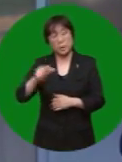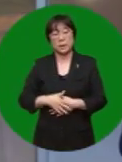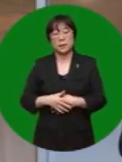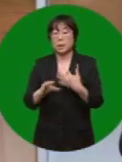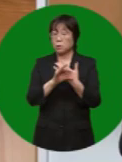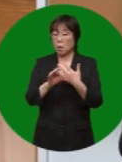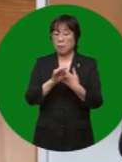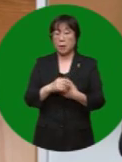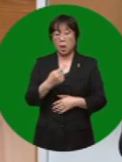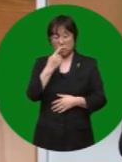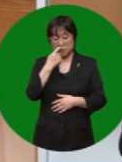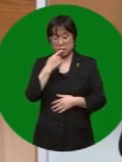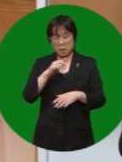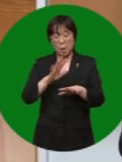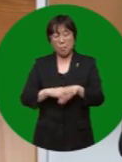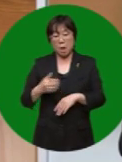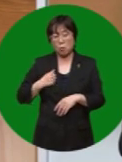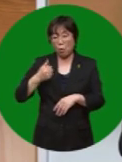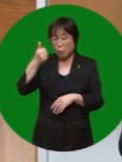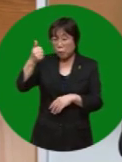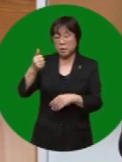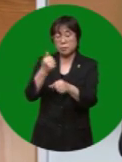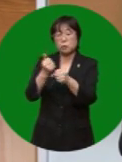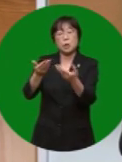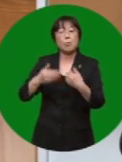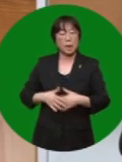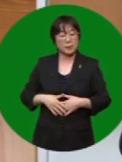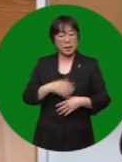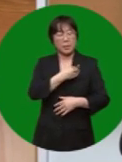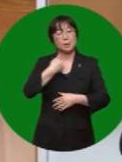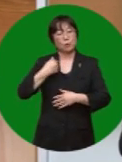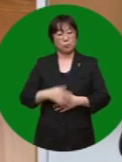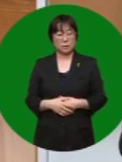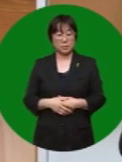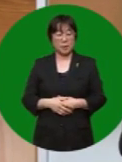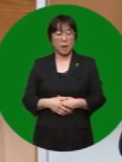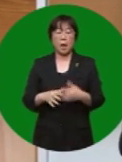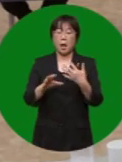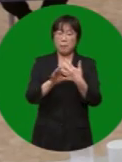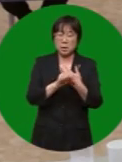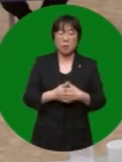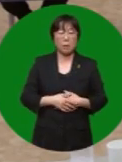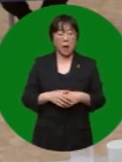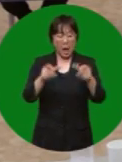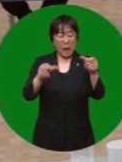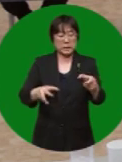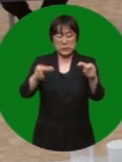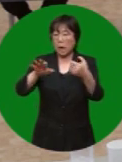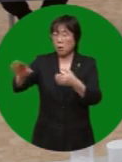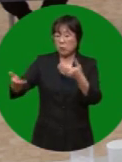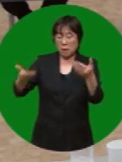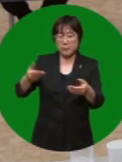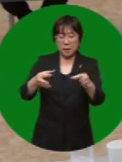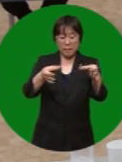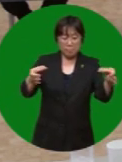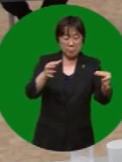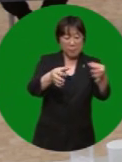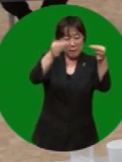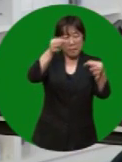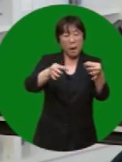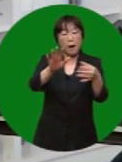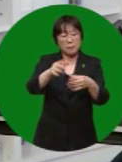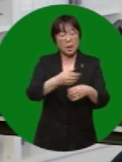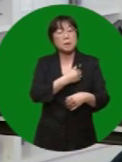例えばうちは名棟梁に建ててもらったから大丈夫、あるいは柱がよそよりたくさんあるから大丈